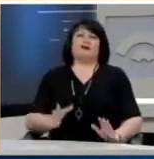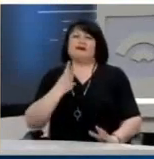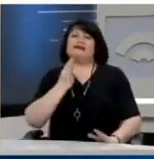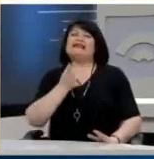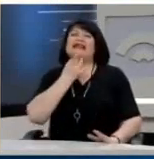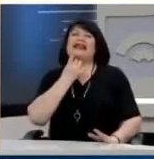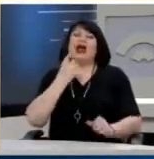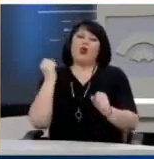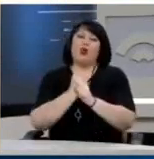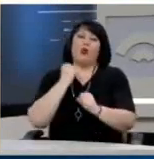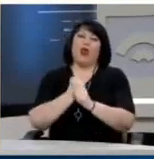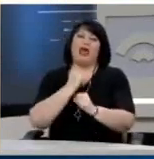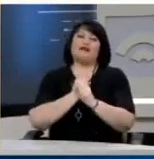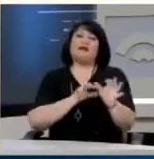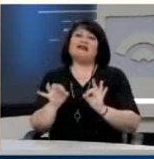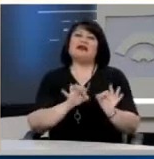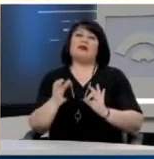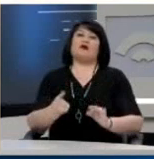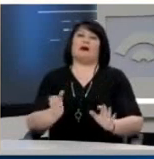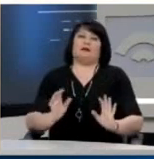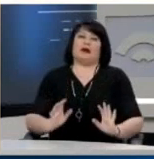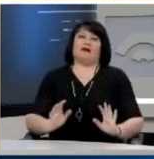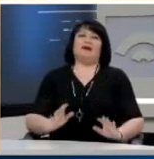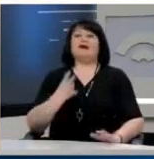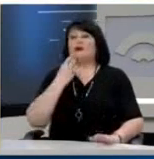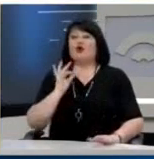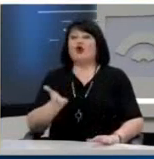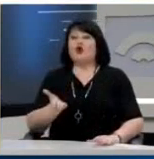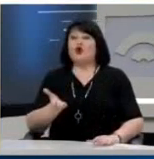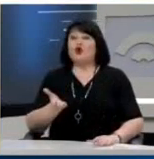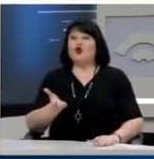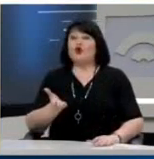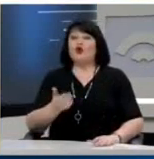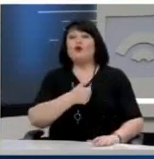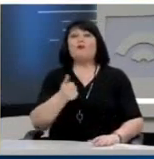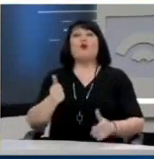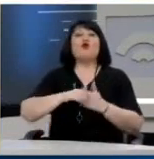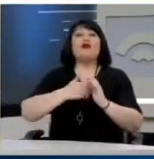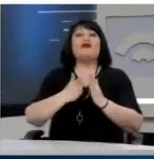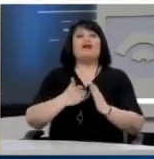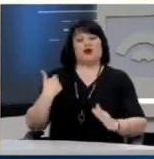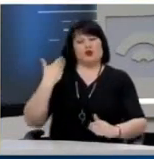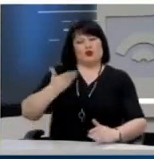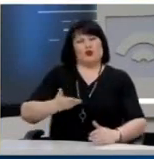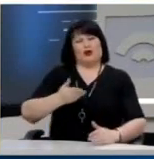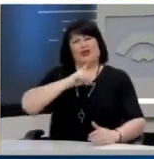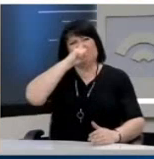εργαστήκαμε σκληρά και με σχέδιο. Και γιατί η μόνη μας έγνοια όλα αυτά τα δύσκολα